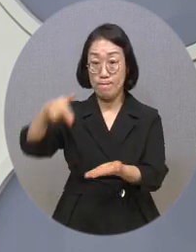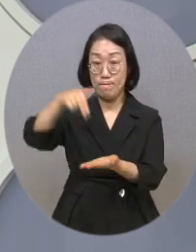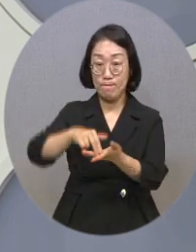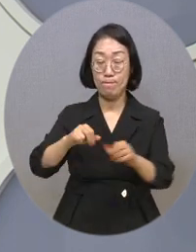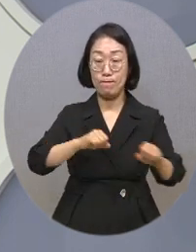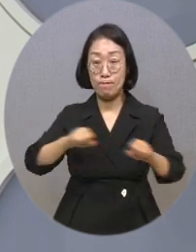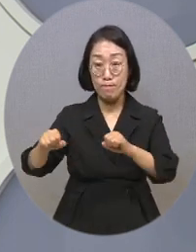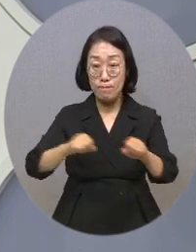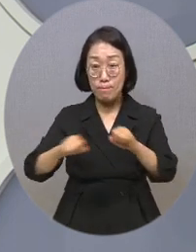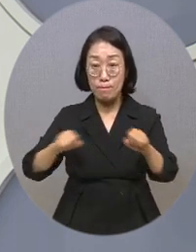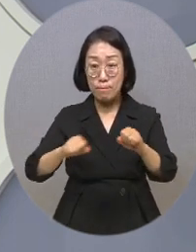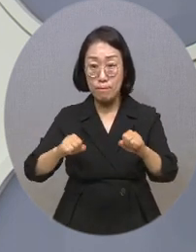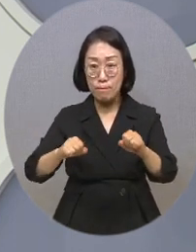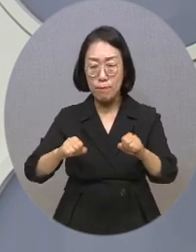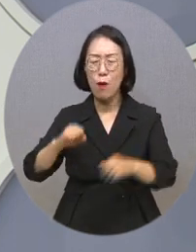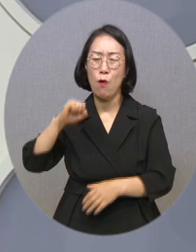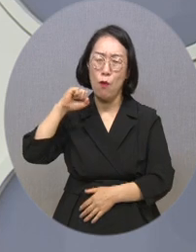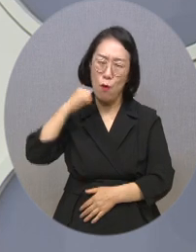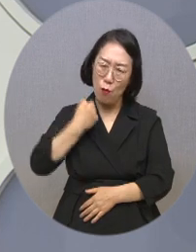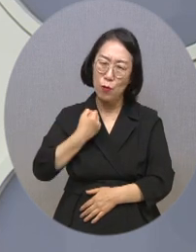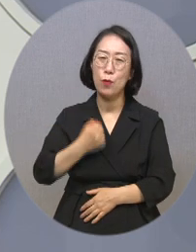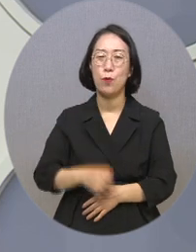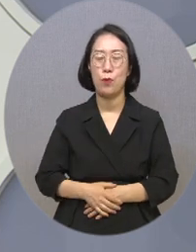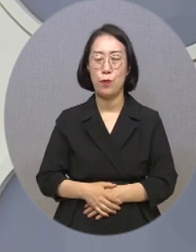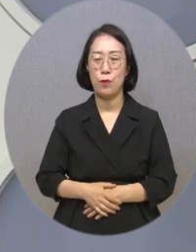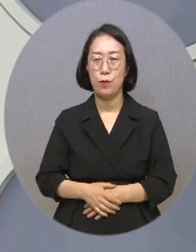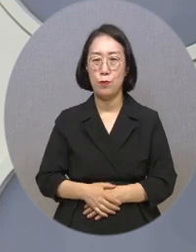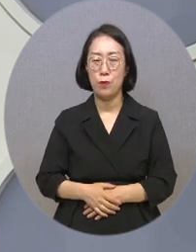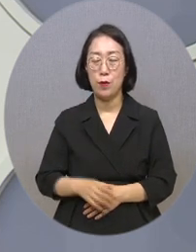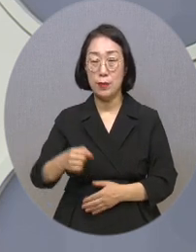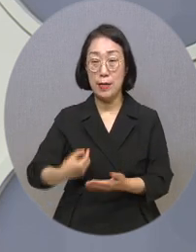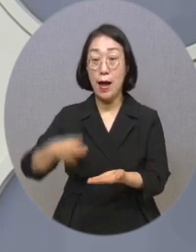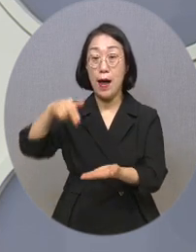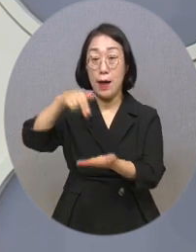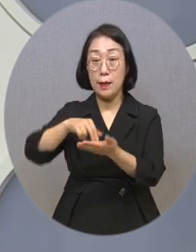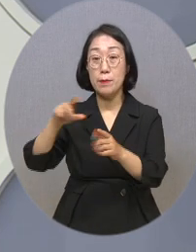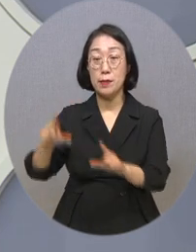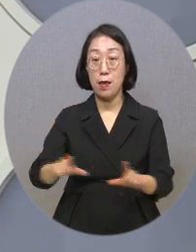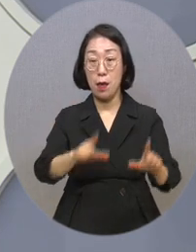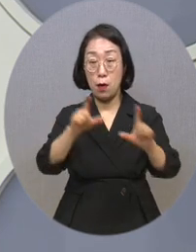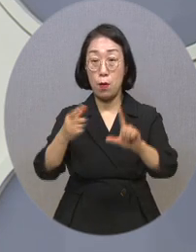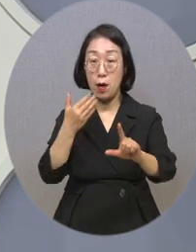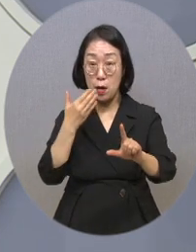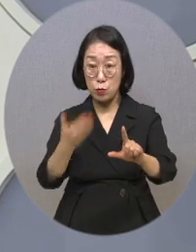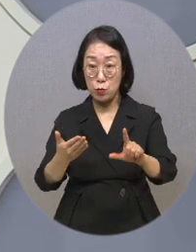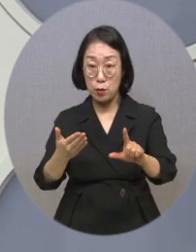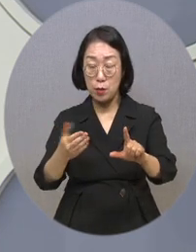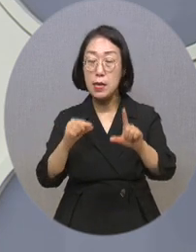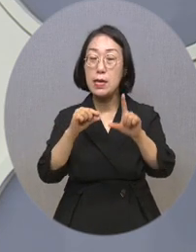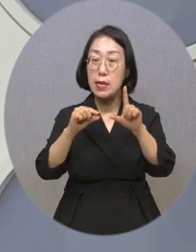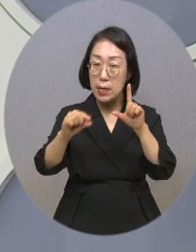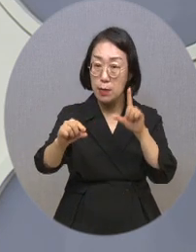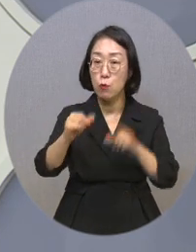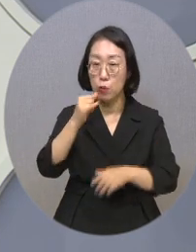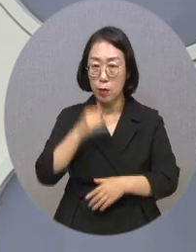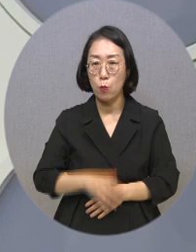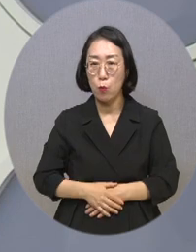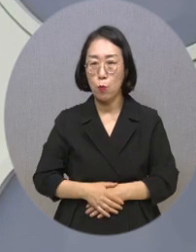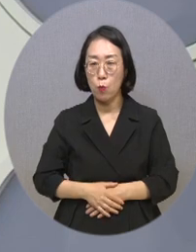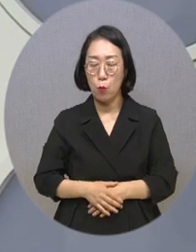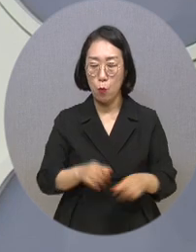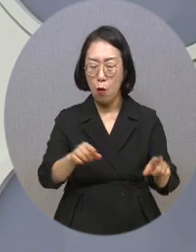자립 활동을 하거나 하는 건 좀 어렵죠. 근데 그 자립 생활도 할 수 있는 그런 친구들이 조금 있고요. 이 범위가